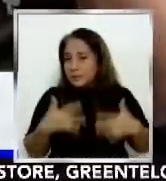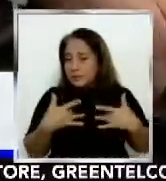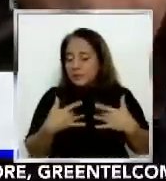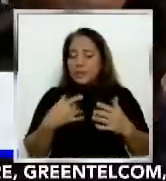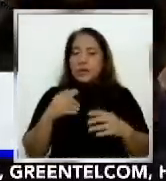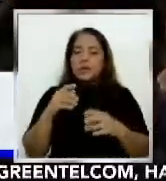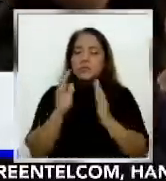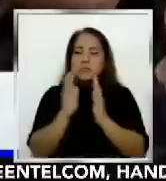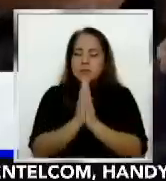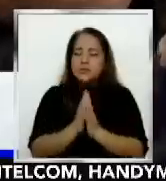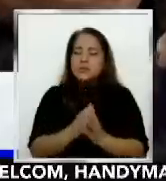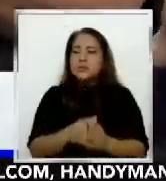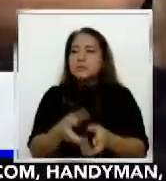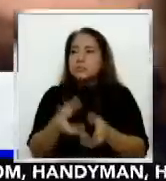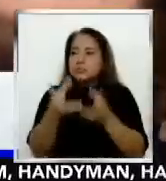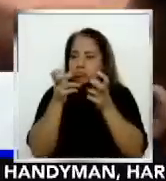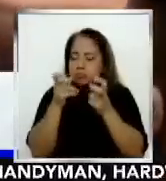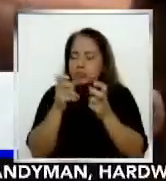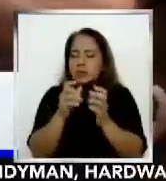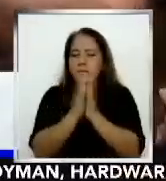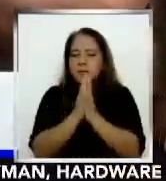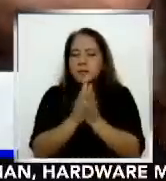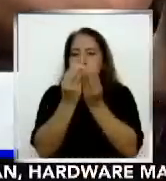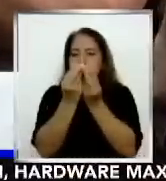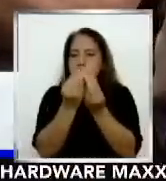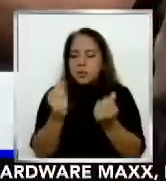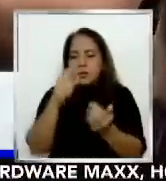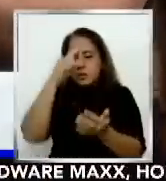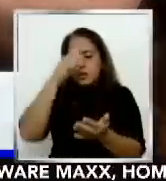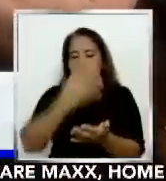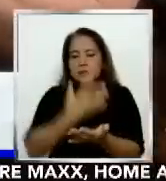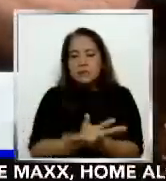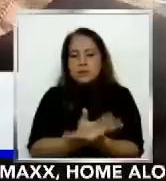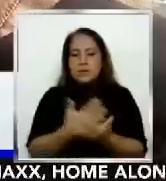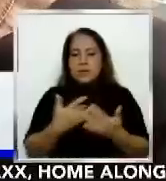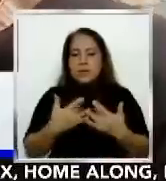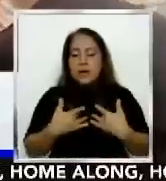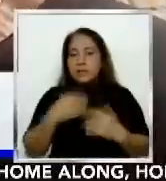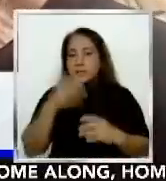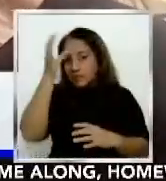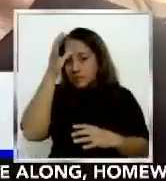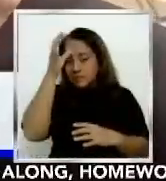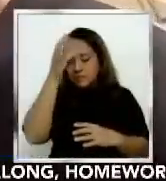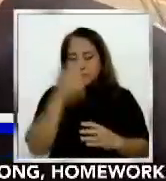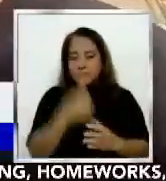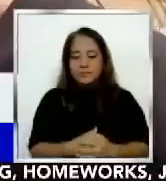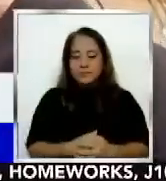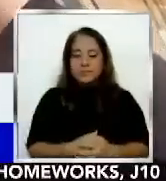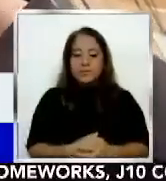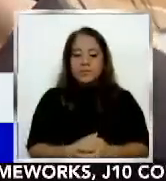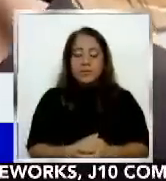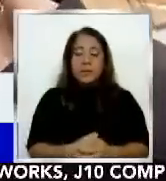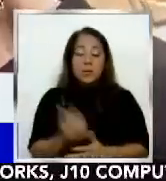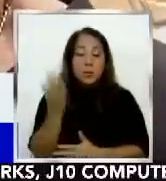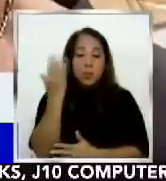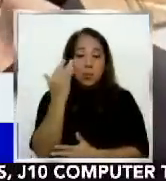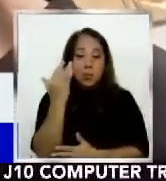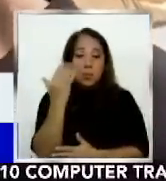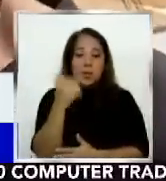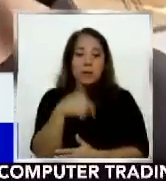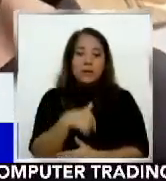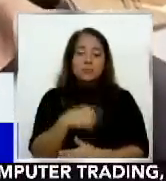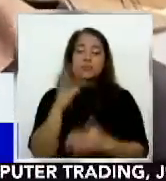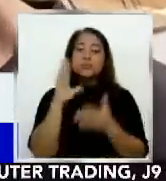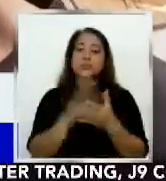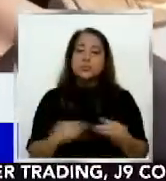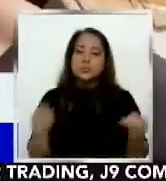kanyang dasal na pagalingin ang isa niyang anak na nagka-stage 4 cancer. Kasi nga, maano yung istorya kasi sa kanya